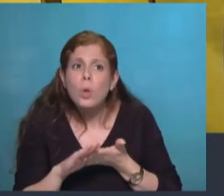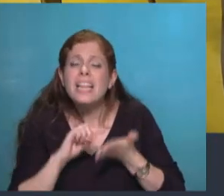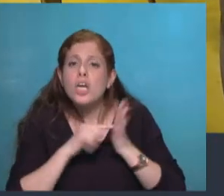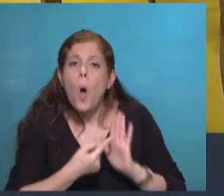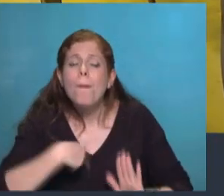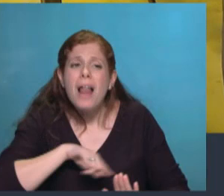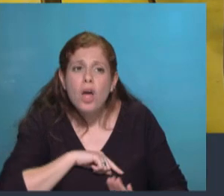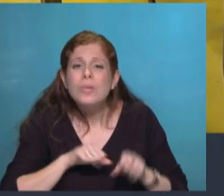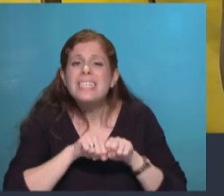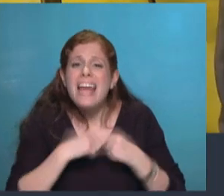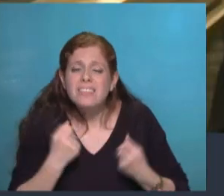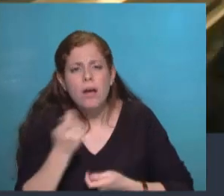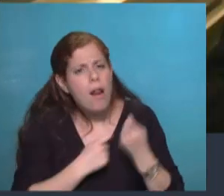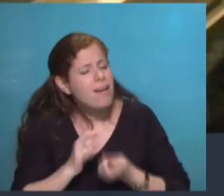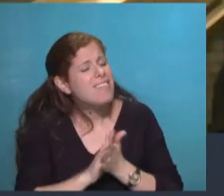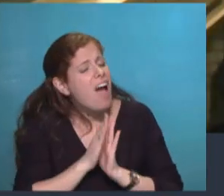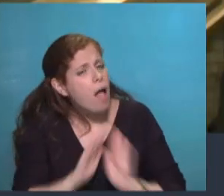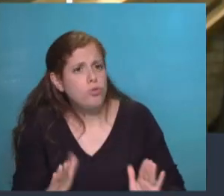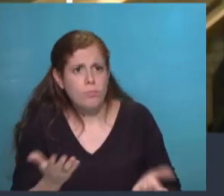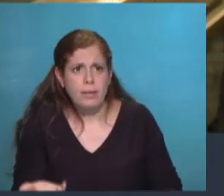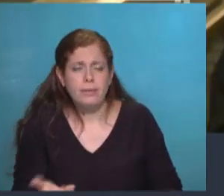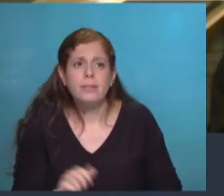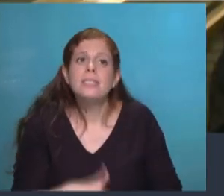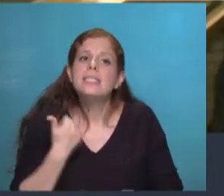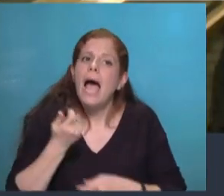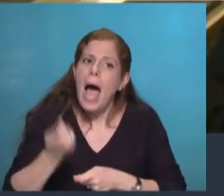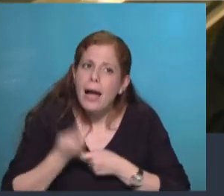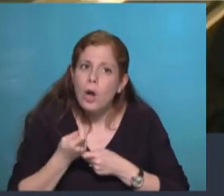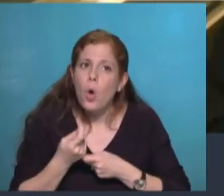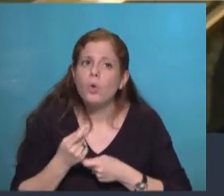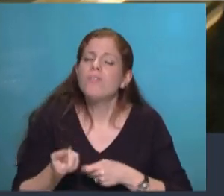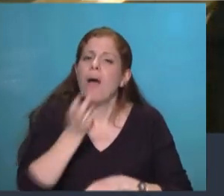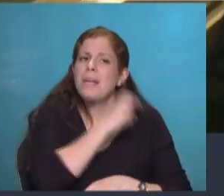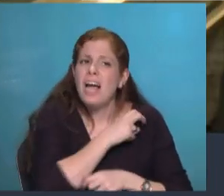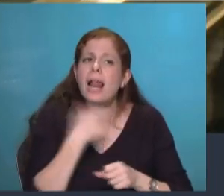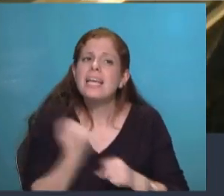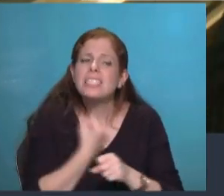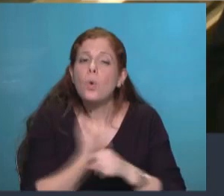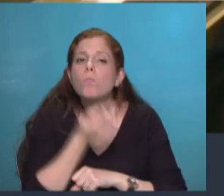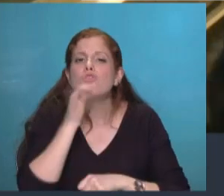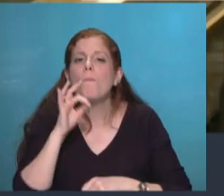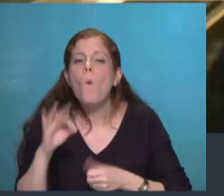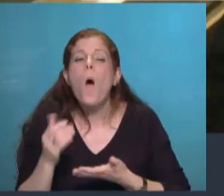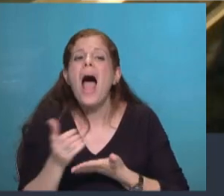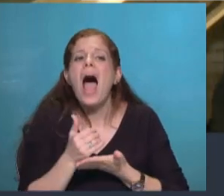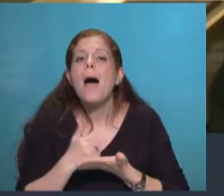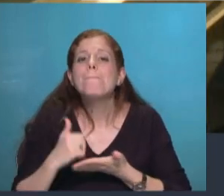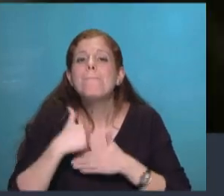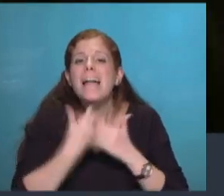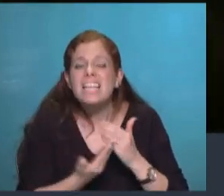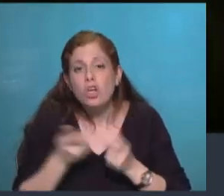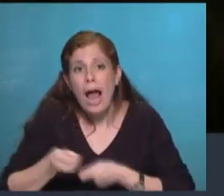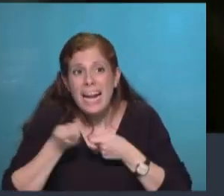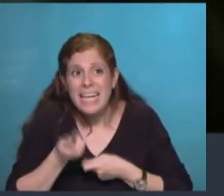זקים כלכליים חד משמעי. שר החקלאות ומנכ"ל משרד החקלאות יעסקו בשיפור הפרנסה של חקלאי